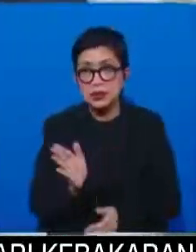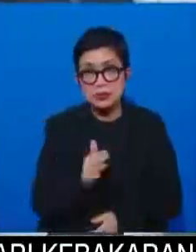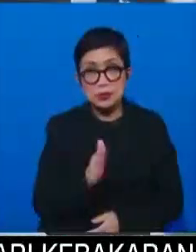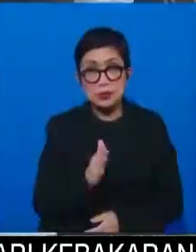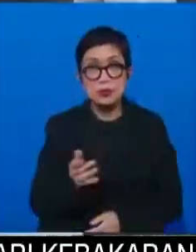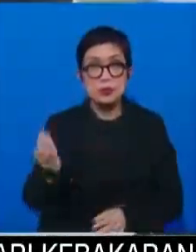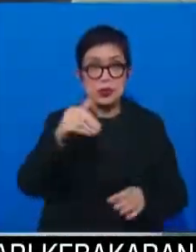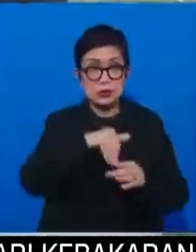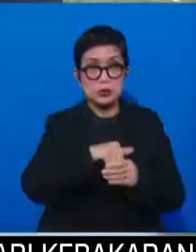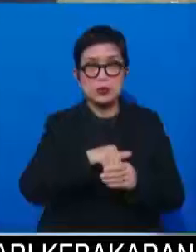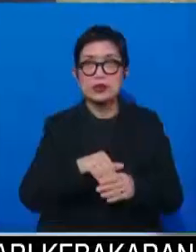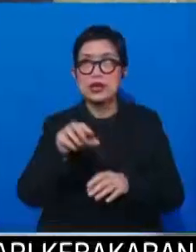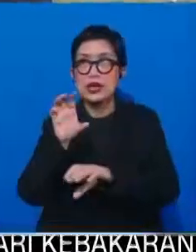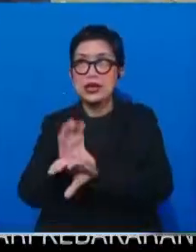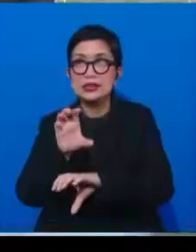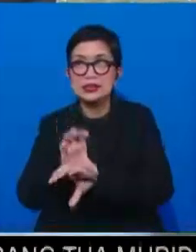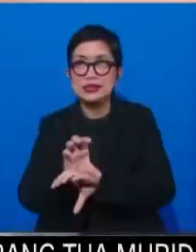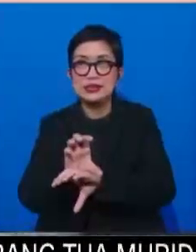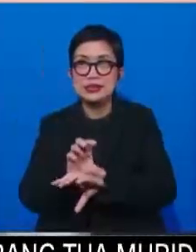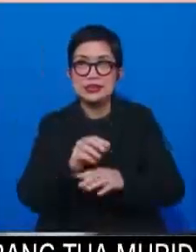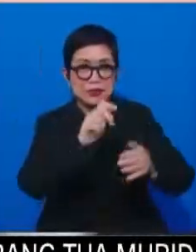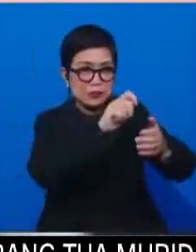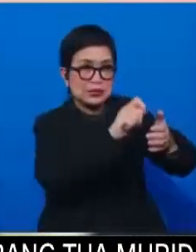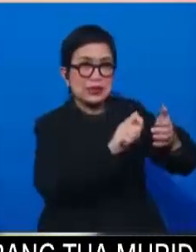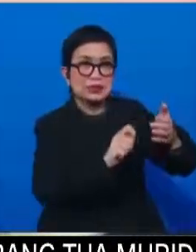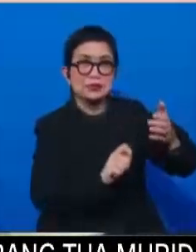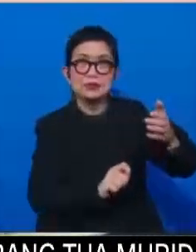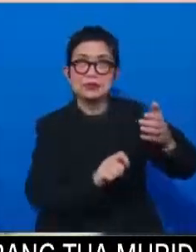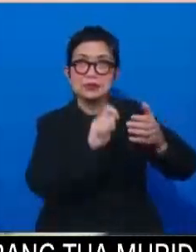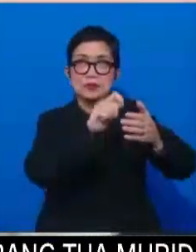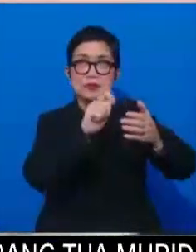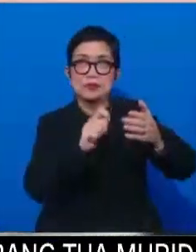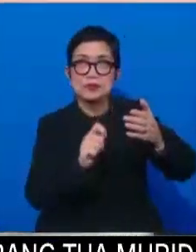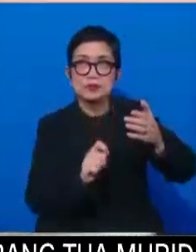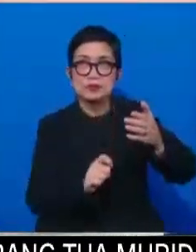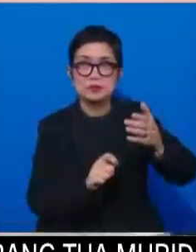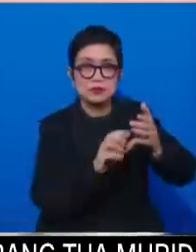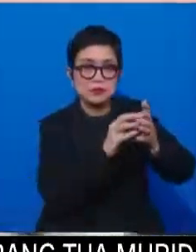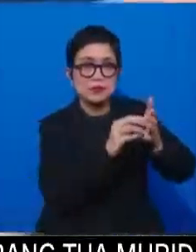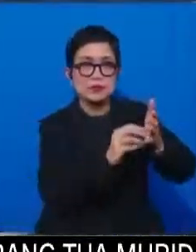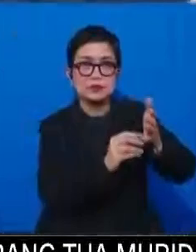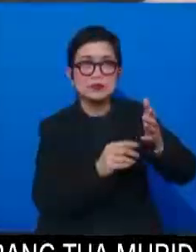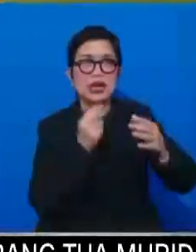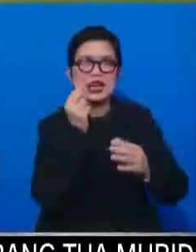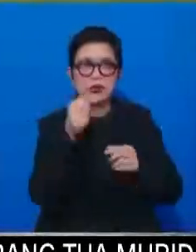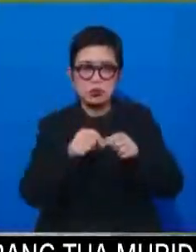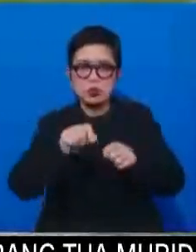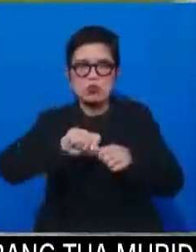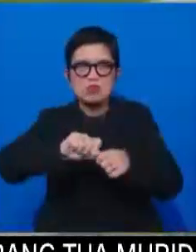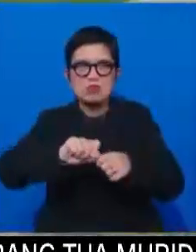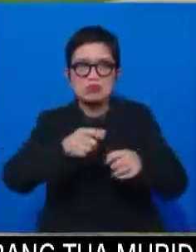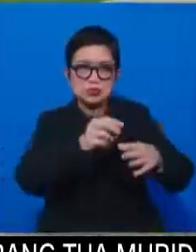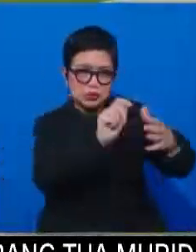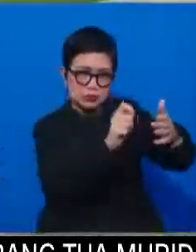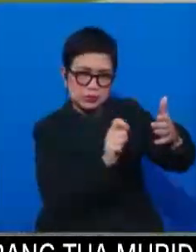bermain, setiap anjing diharuskan menjalani pemeriksaan kesehatan sebagai antisipasi penularan virus atau kutu.